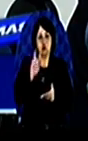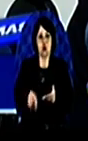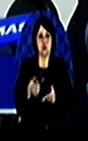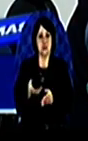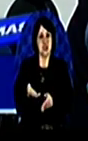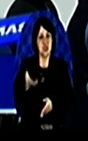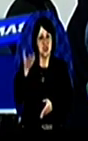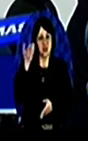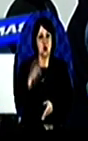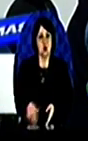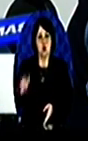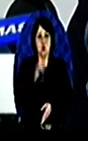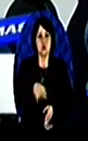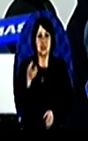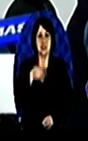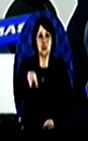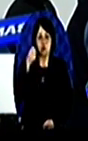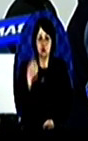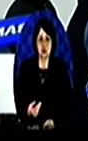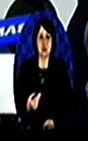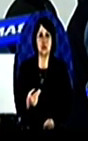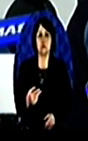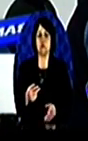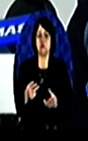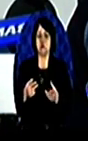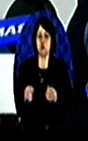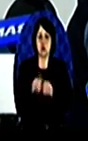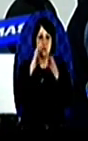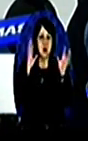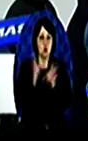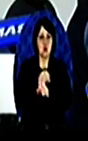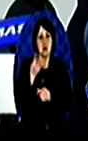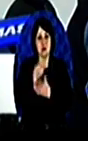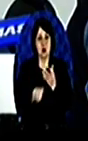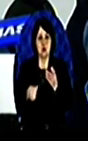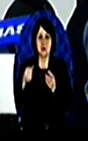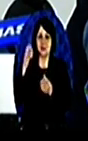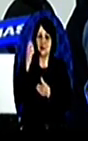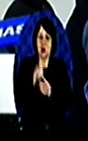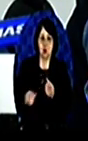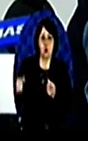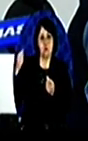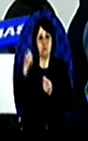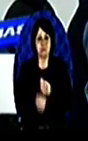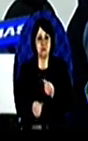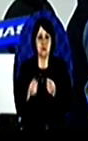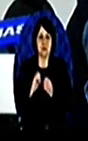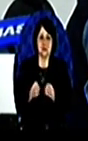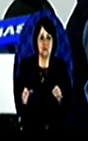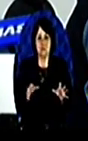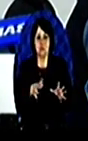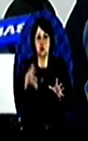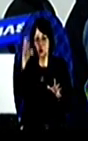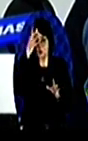улс орны одоо энэ дэд бүтцийн бүтээн байгуулалттай холбоотой төслүүдийг давхар санхүүжүүлээд уялдуулаа явбал төрөөс мөн дахиж шийдвэр нэмж